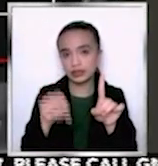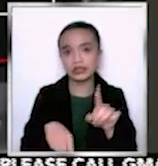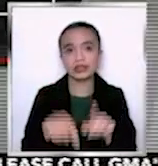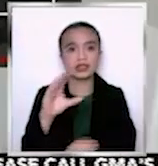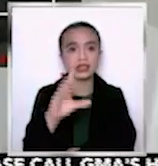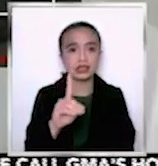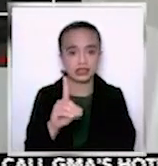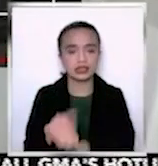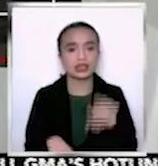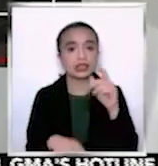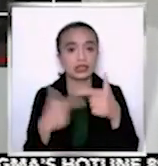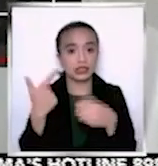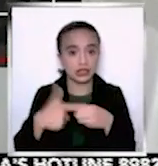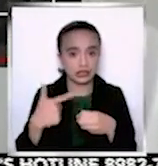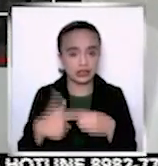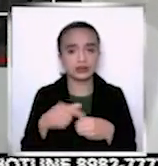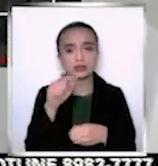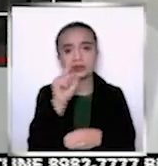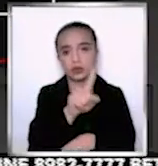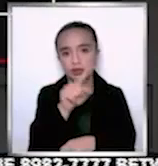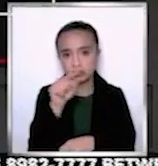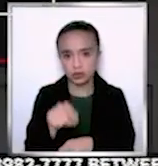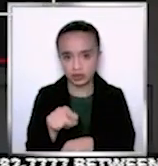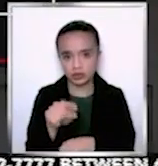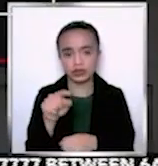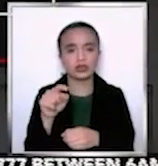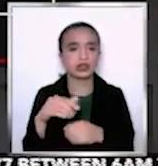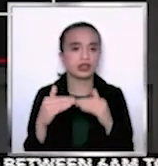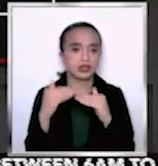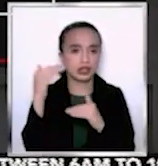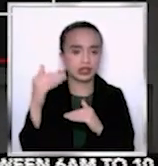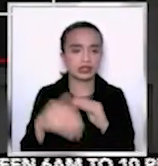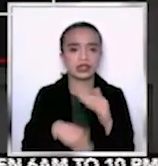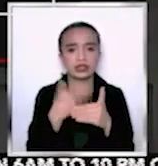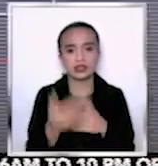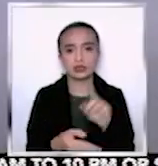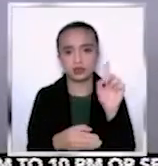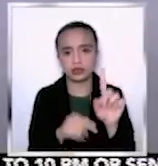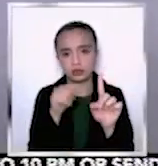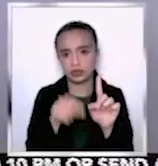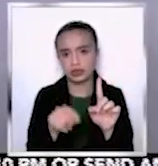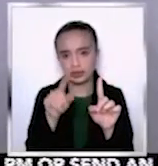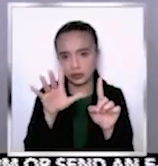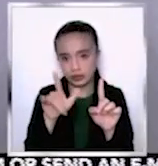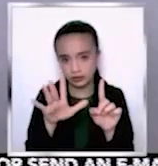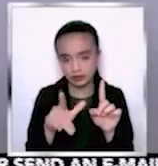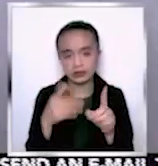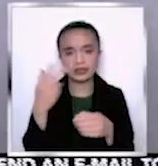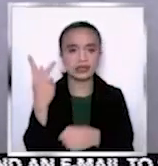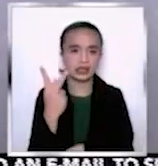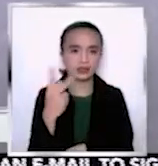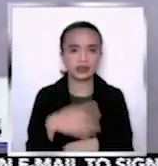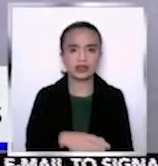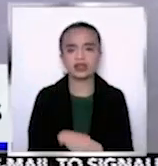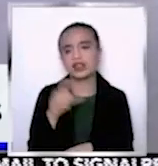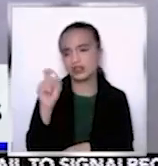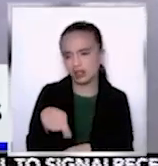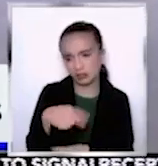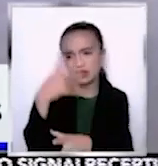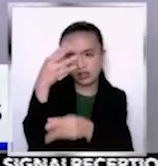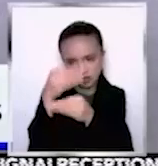gasolina. At piso at 25 sentimo sa kada litro ng kerosene. Dagdagan sana konti yung pamasahe,